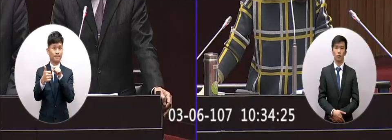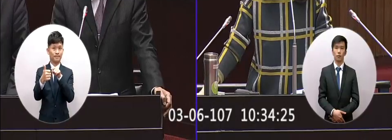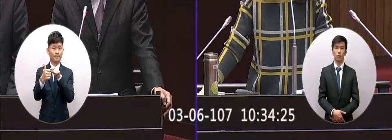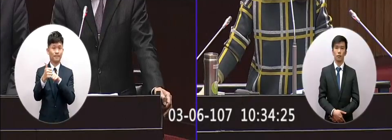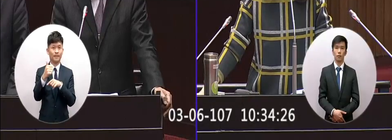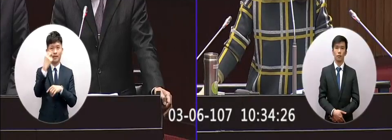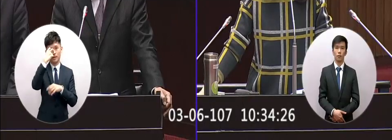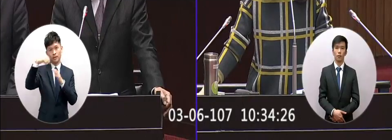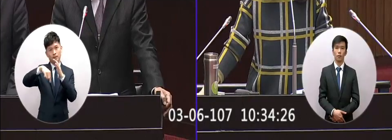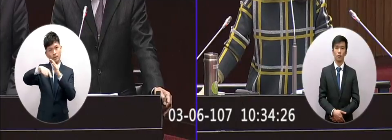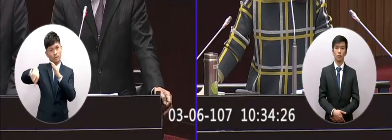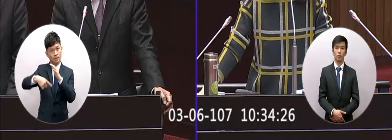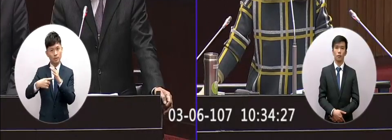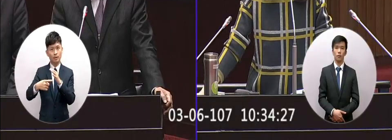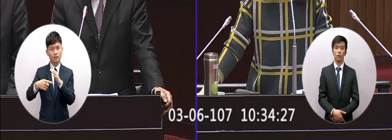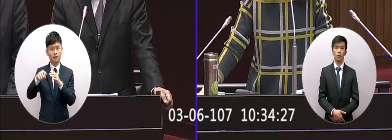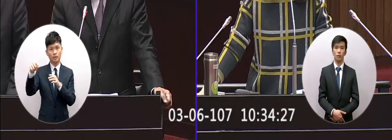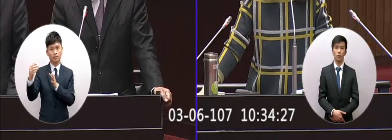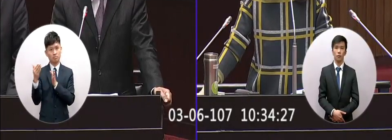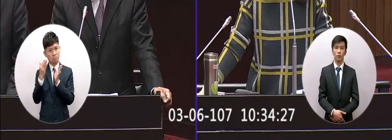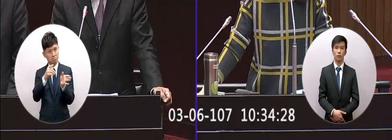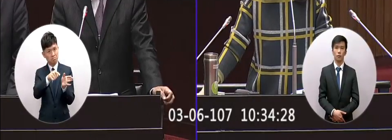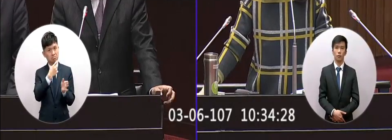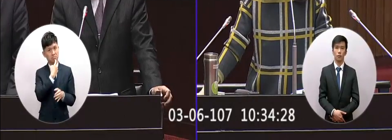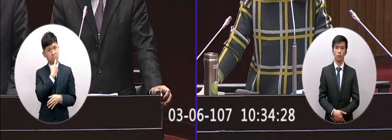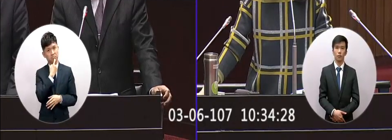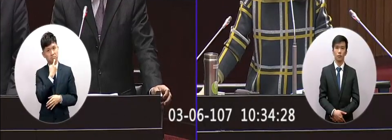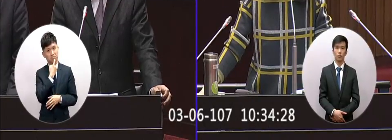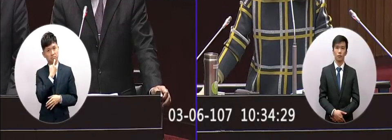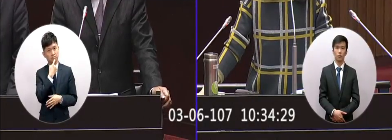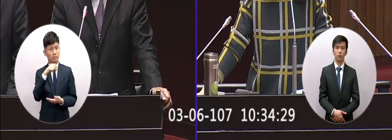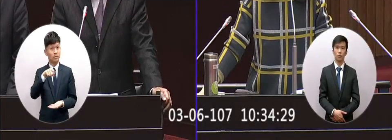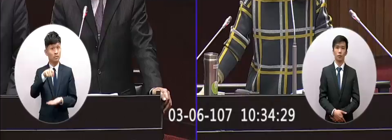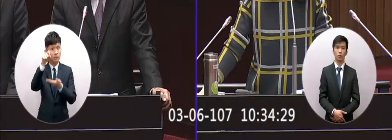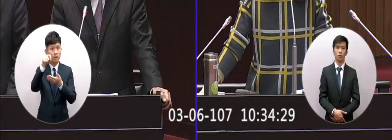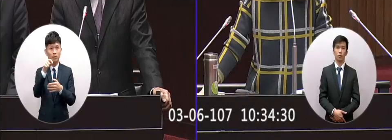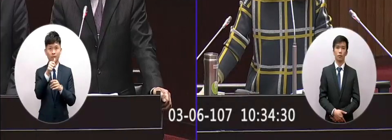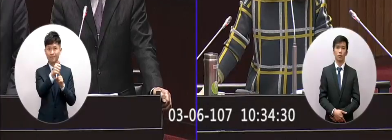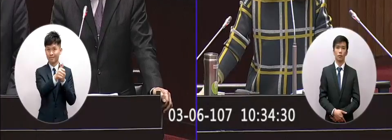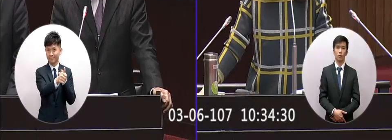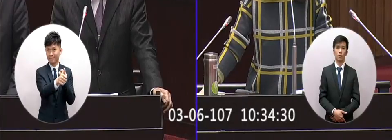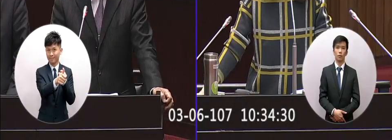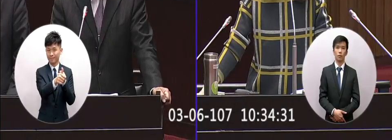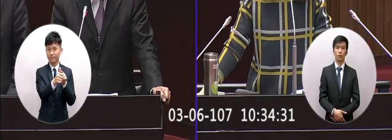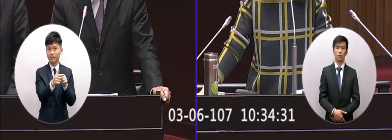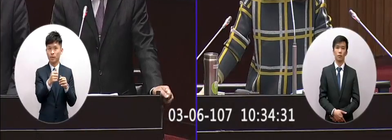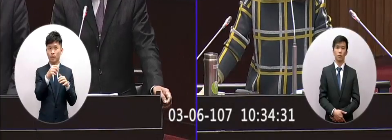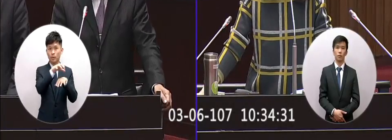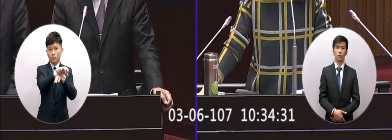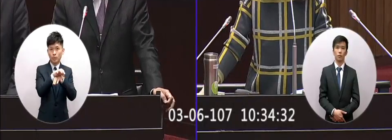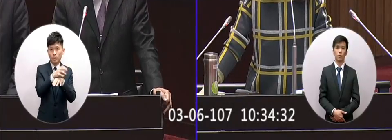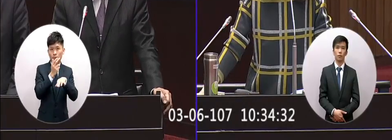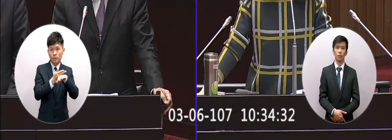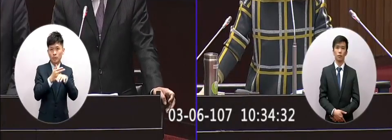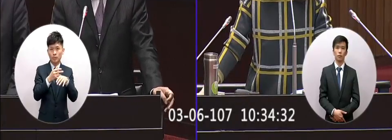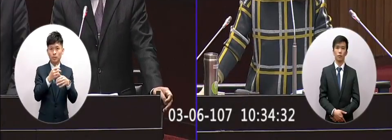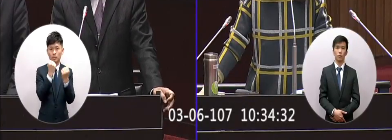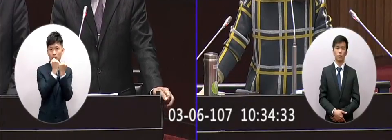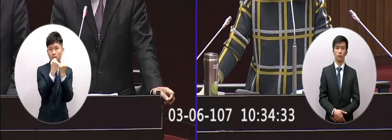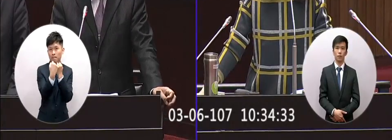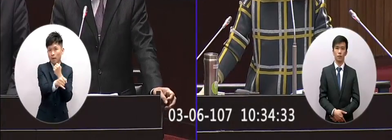来自监察院等相关的疑义里面有包含到是否有涉及到违反学术伦理 以